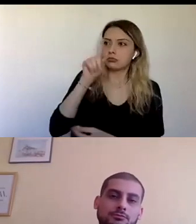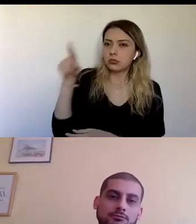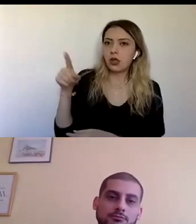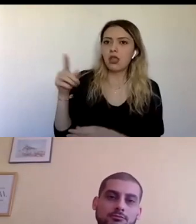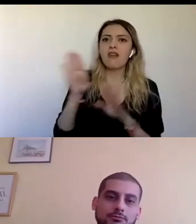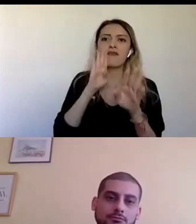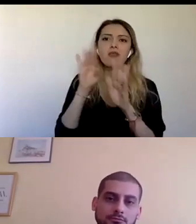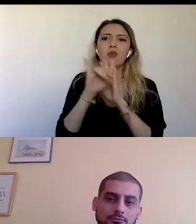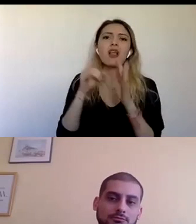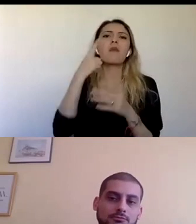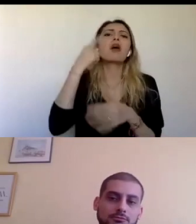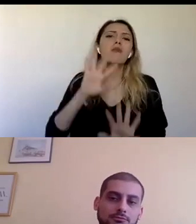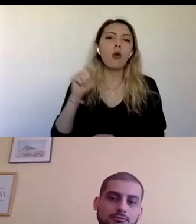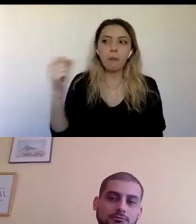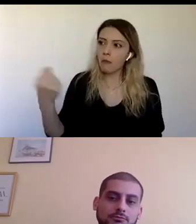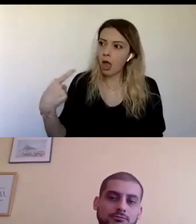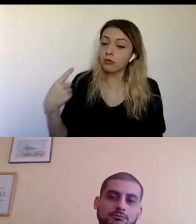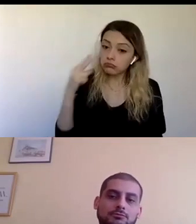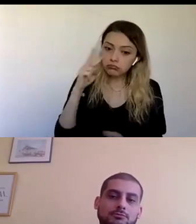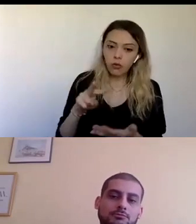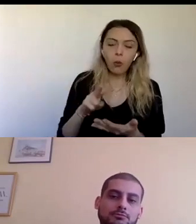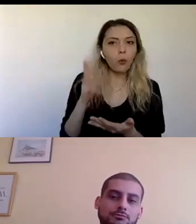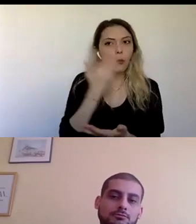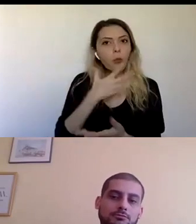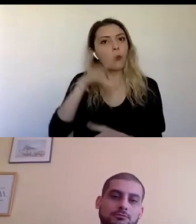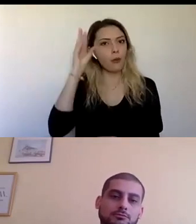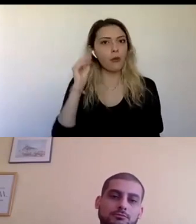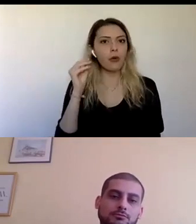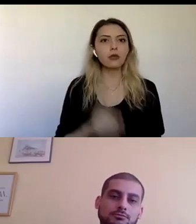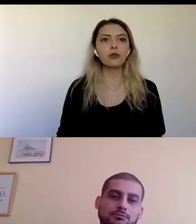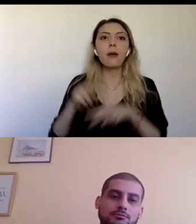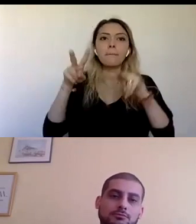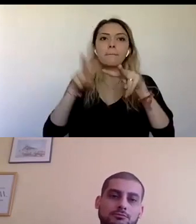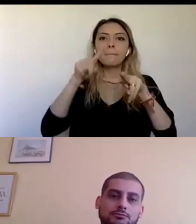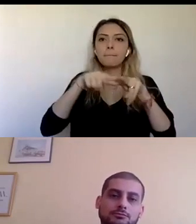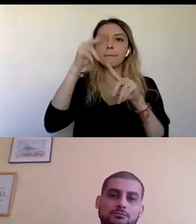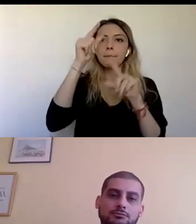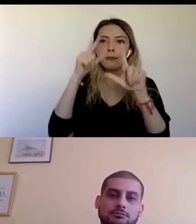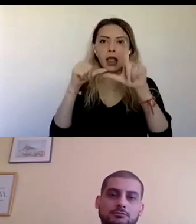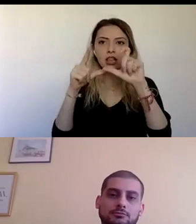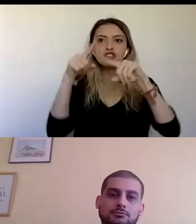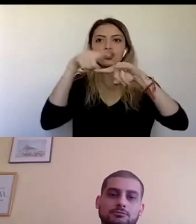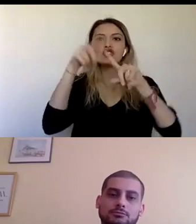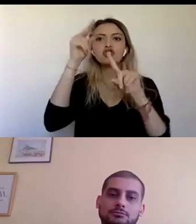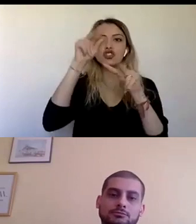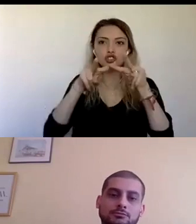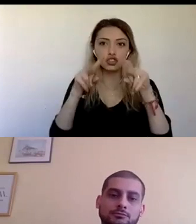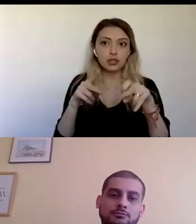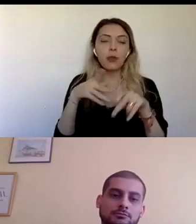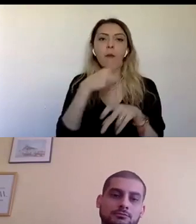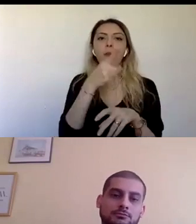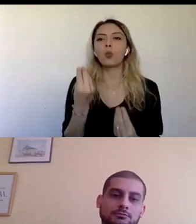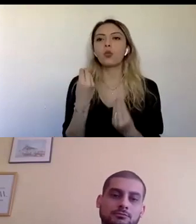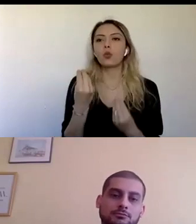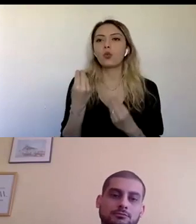Mailchimp diye yani sadece tek dezavantajı Türkçe dilinin olmadığı oldukça kullanışlı bir mail bülteni hazırlama programı